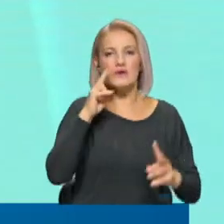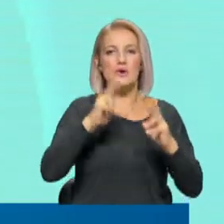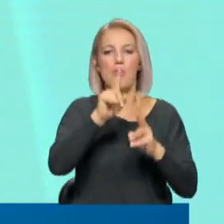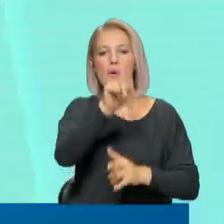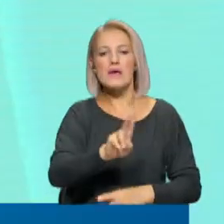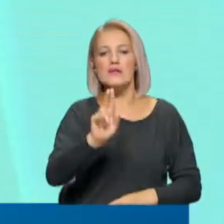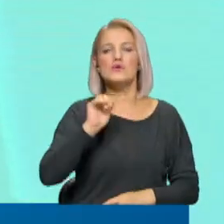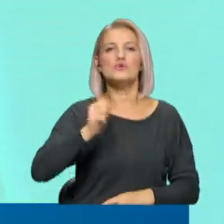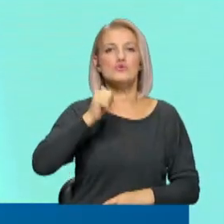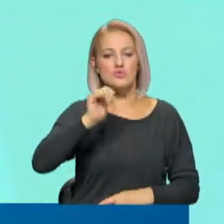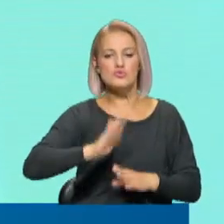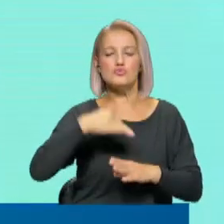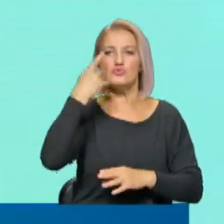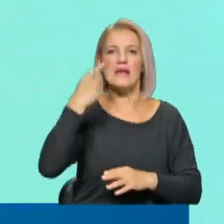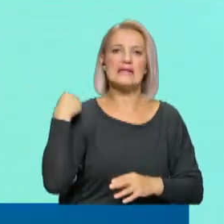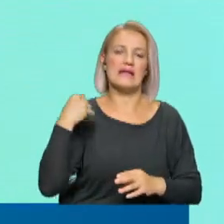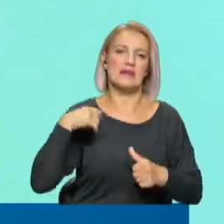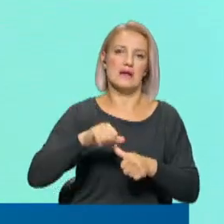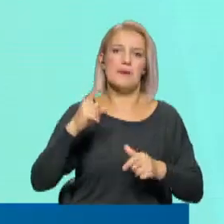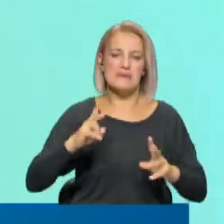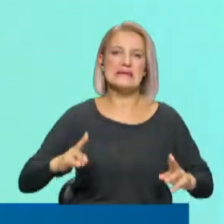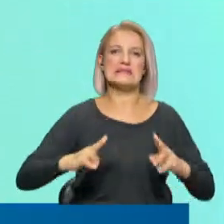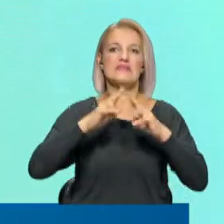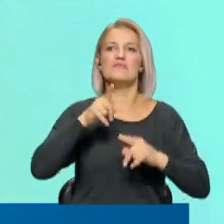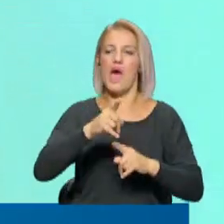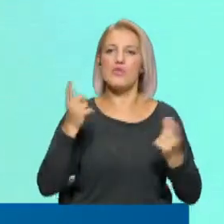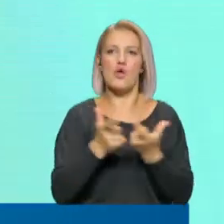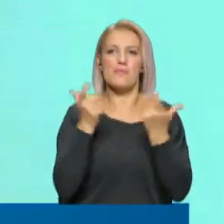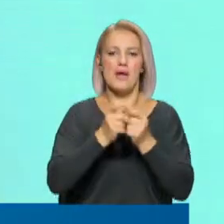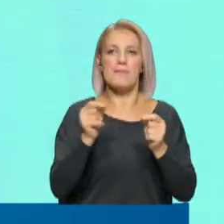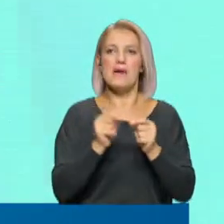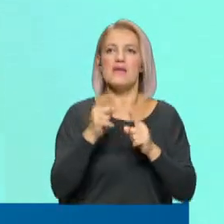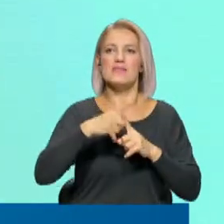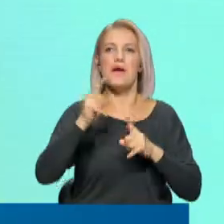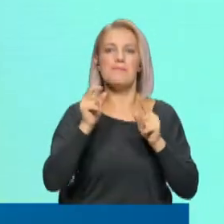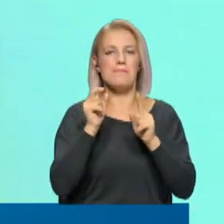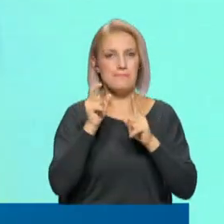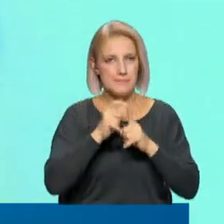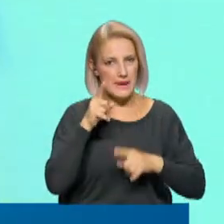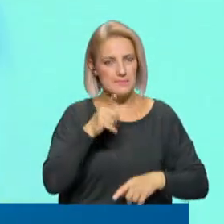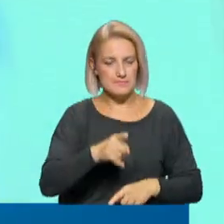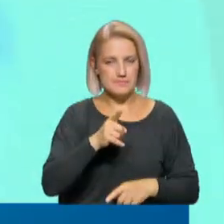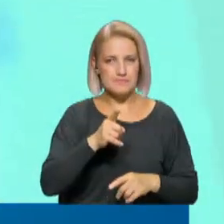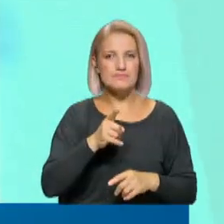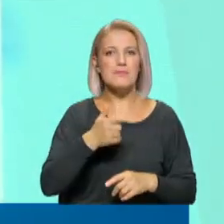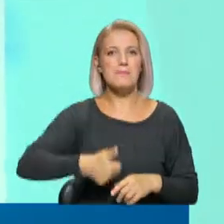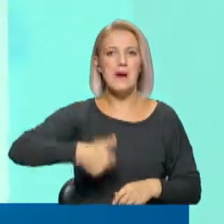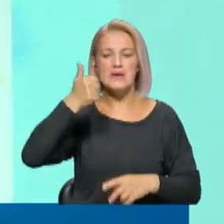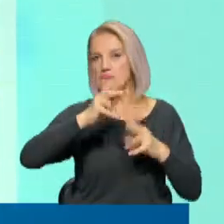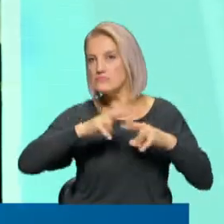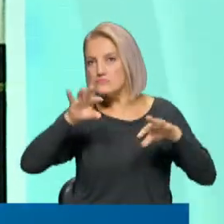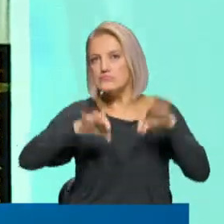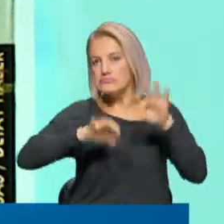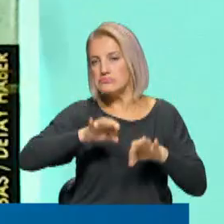sonra Soçi'de yeniden bir zirve gerçekleşmesi. BTP Genel Başkanı Hüseyin Baş'ın bu